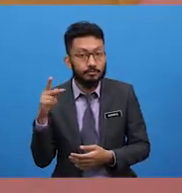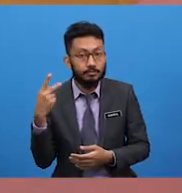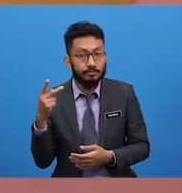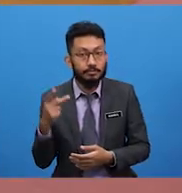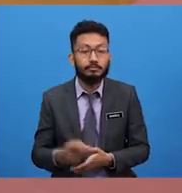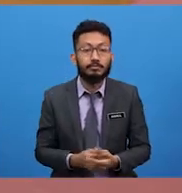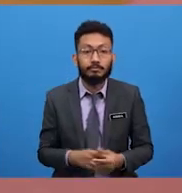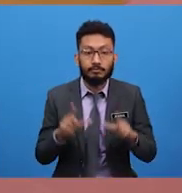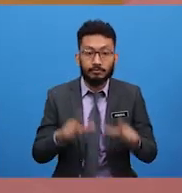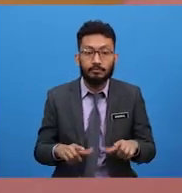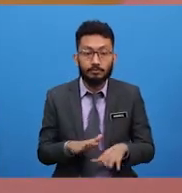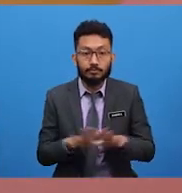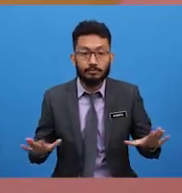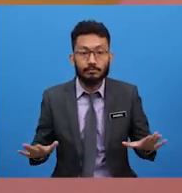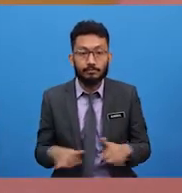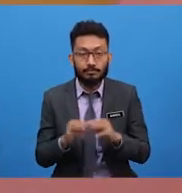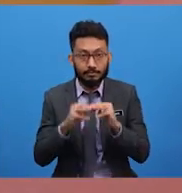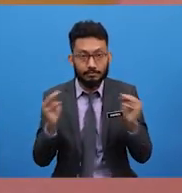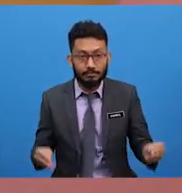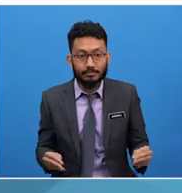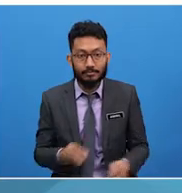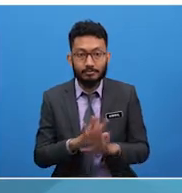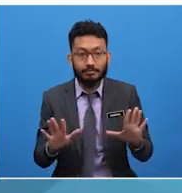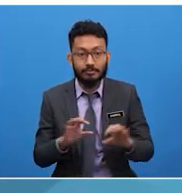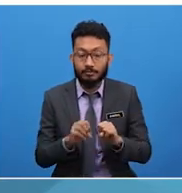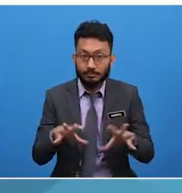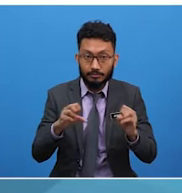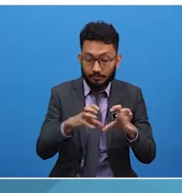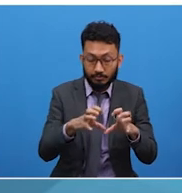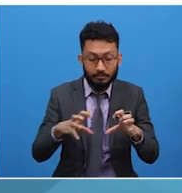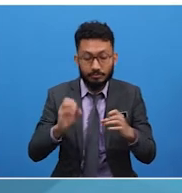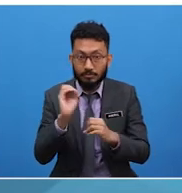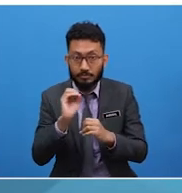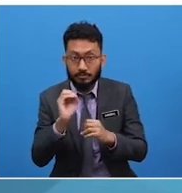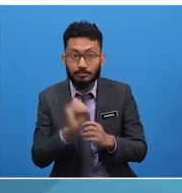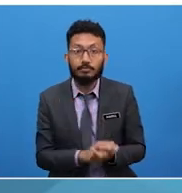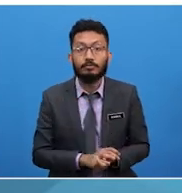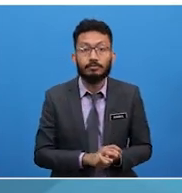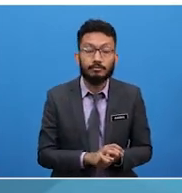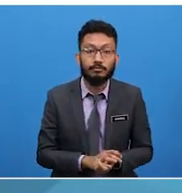Pastikan kertas rata dan tidak renyuk.